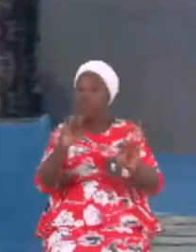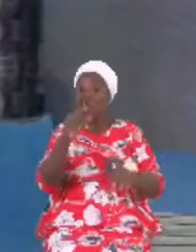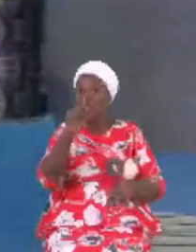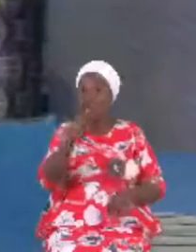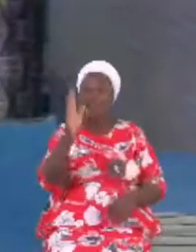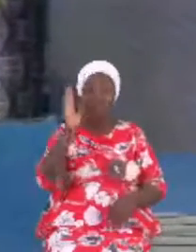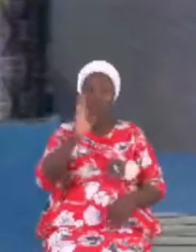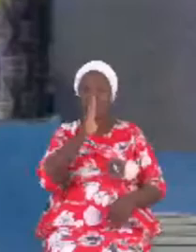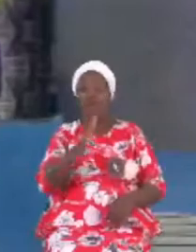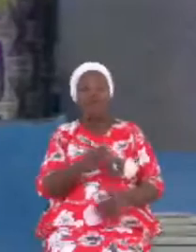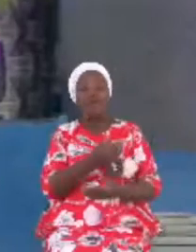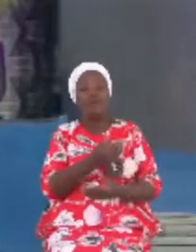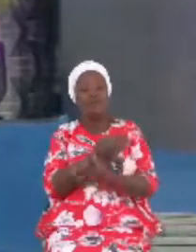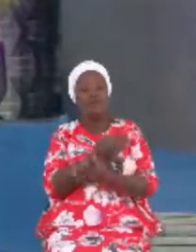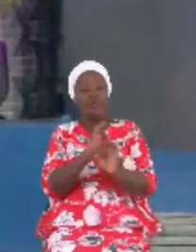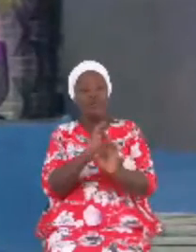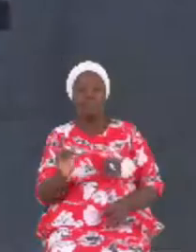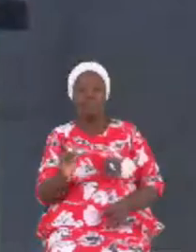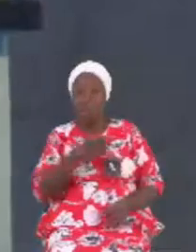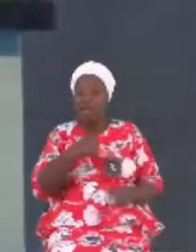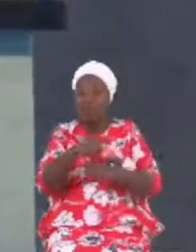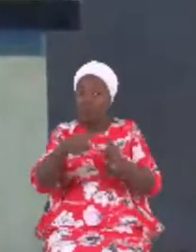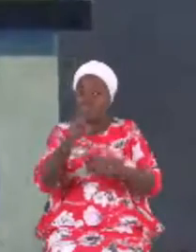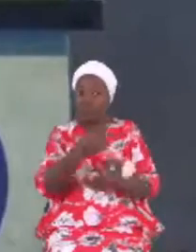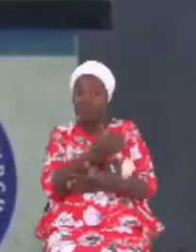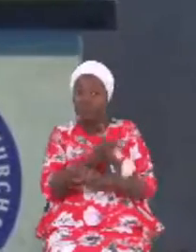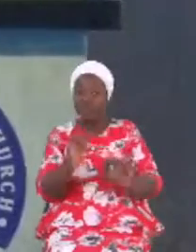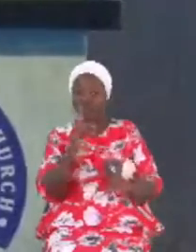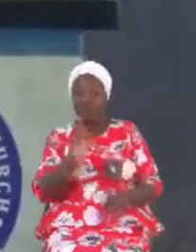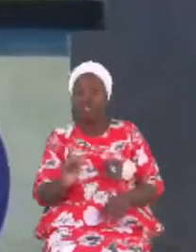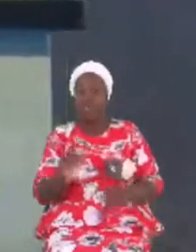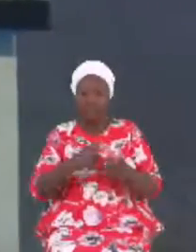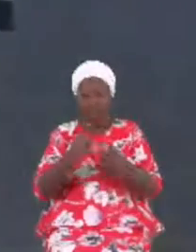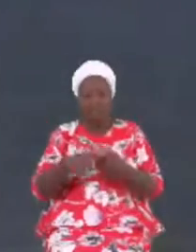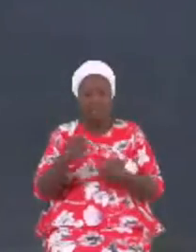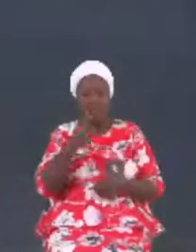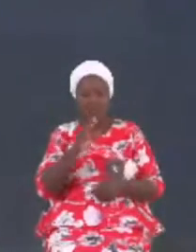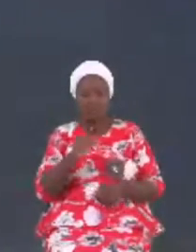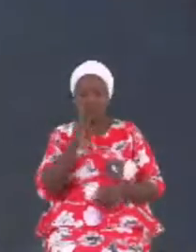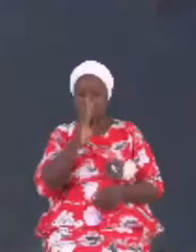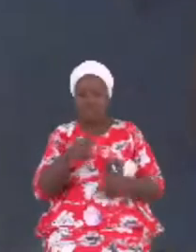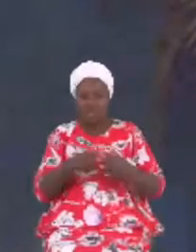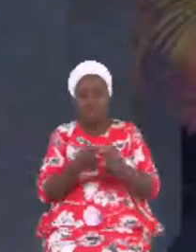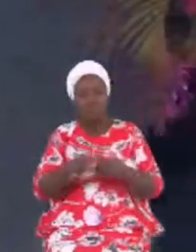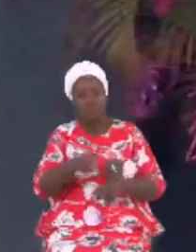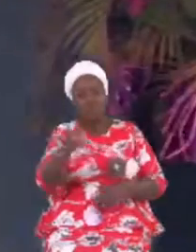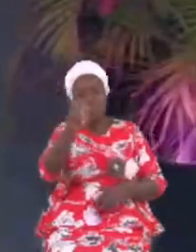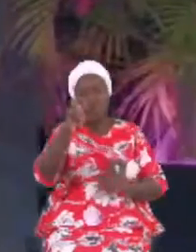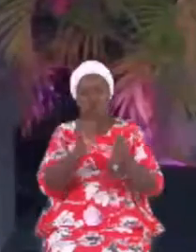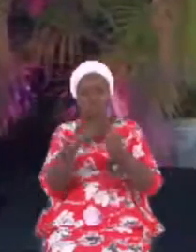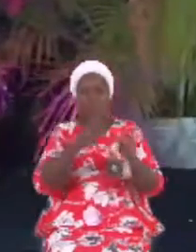réellement libre. Et quand vous êtes réellement libre, alors vous êtes en voyage avec le Seigneur